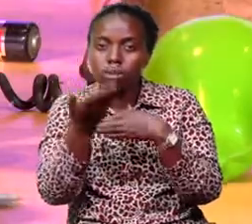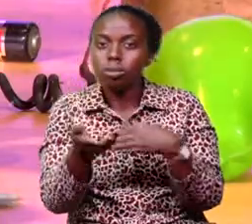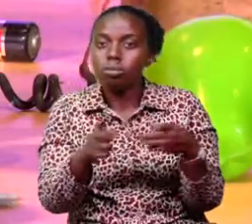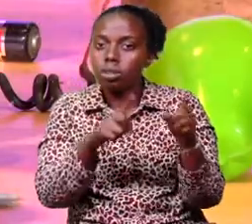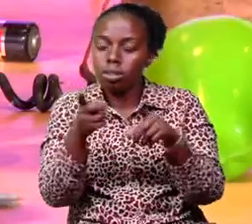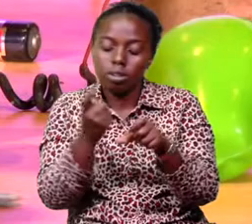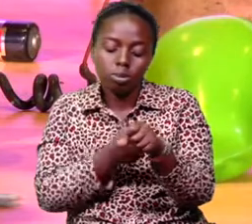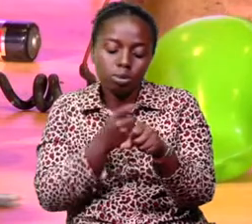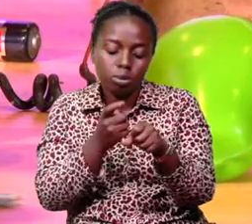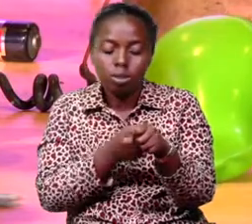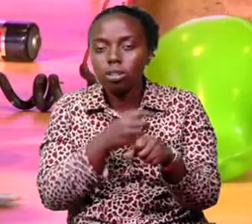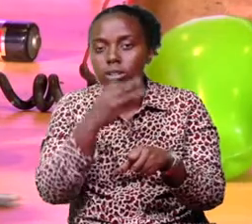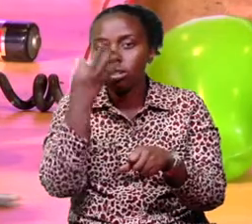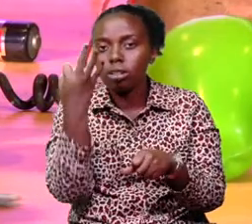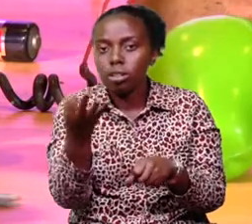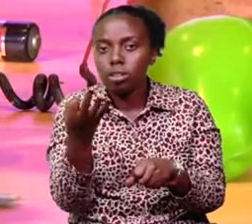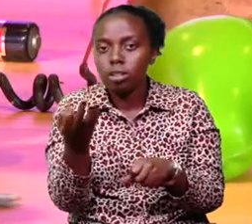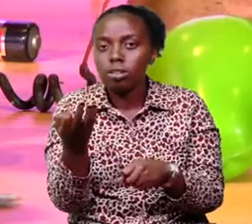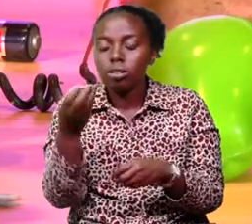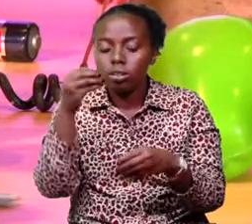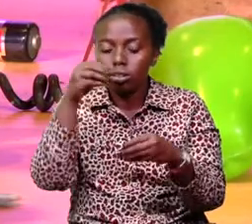ku kirayi cya gatatu